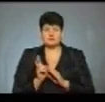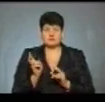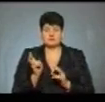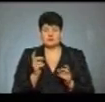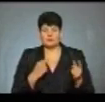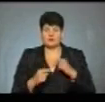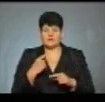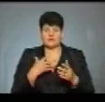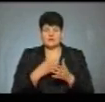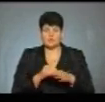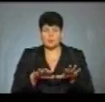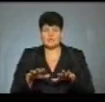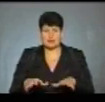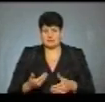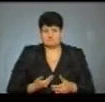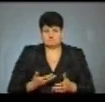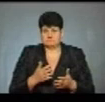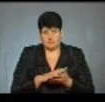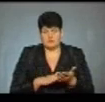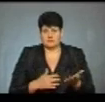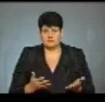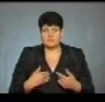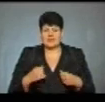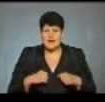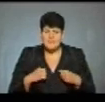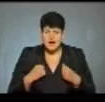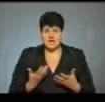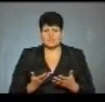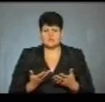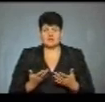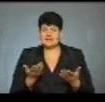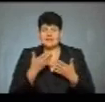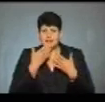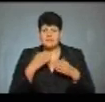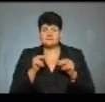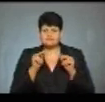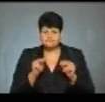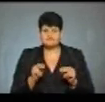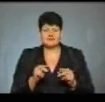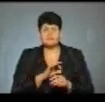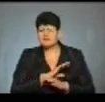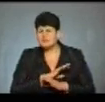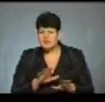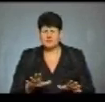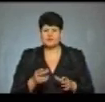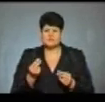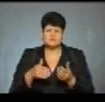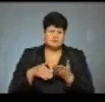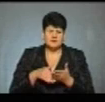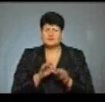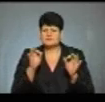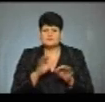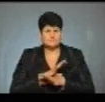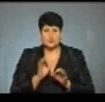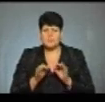посади пожиттєво. Тому ми намагались, там, де немає справедливості, там не буде ні інвестора, ні нормального